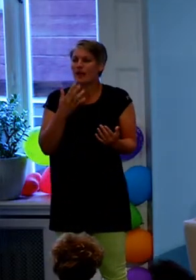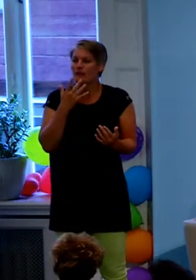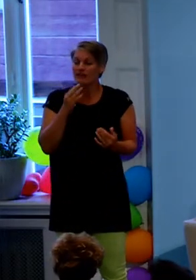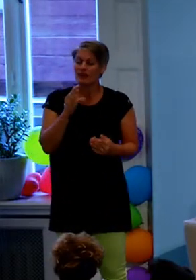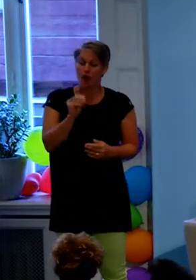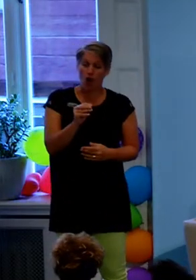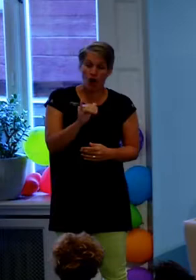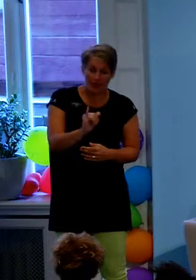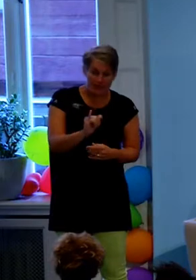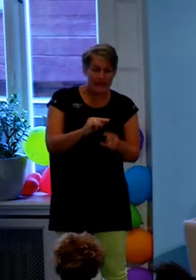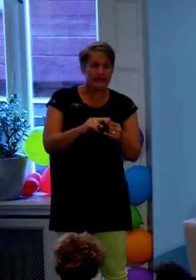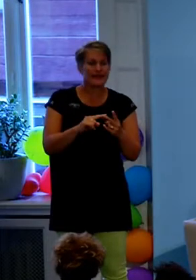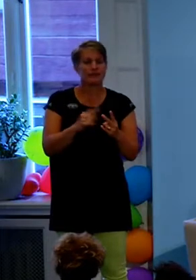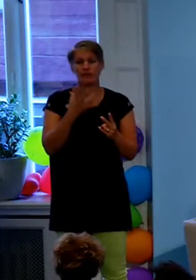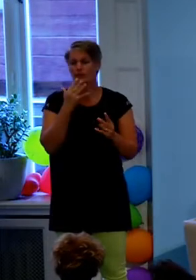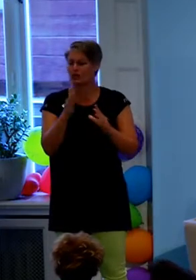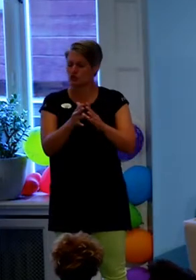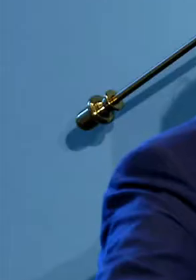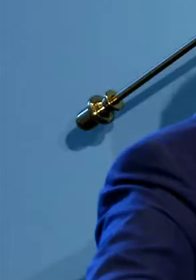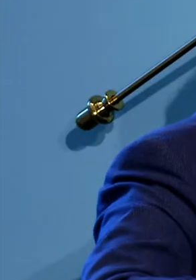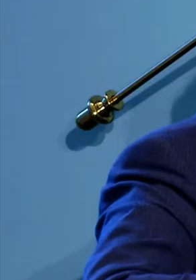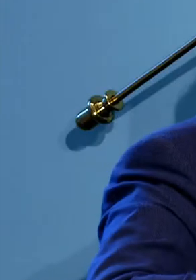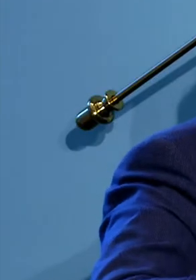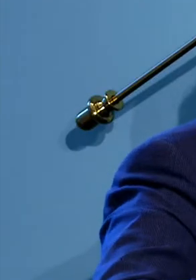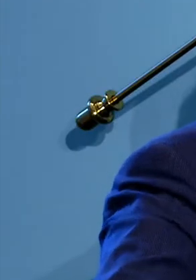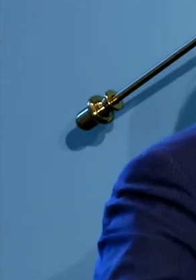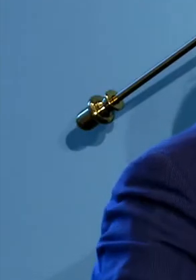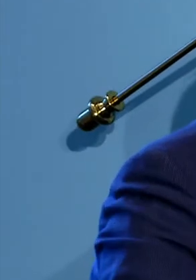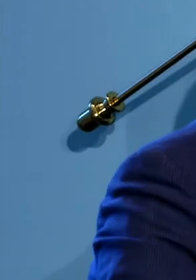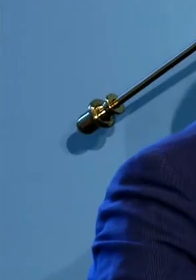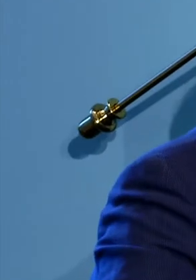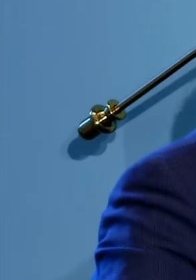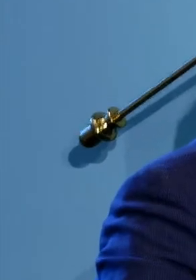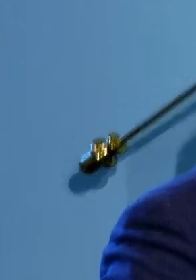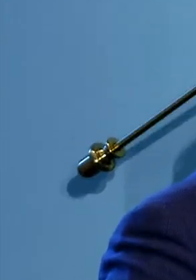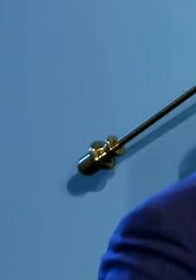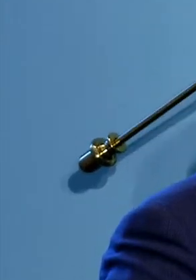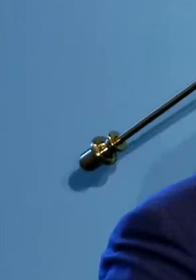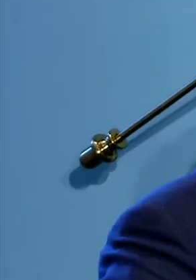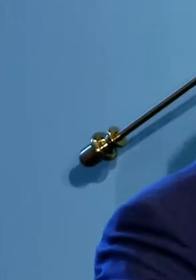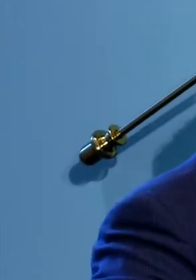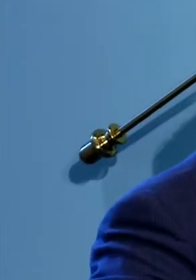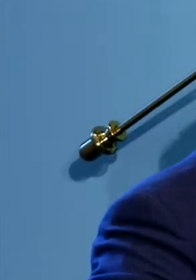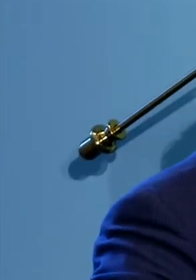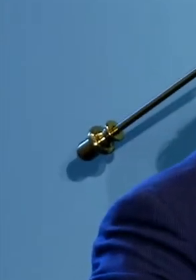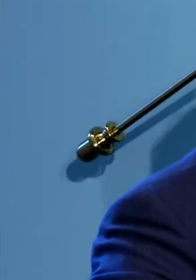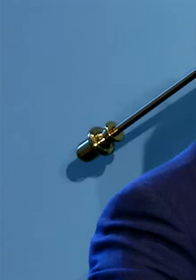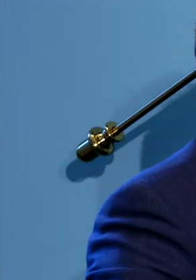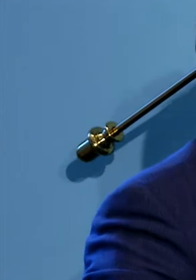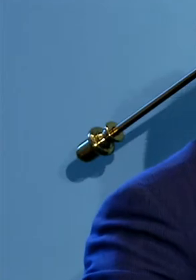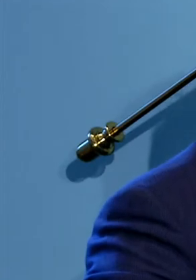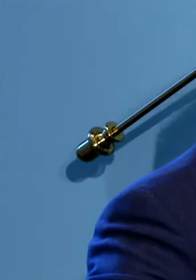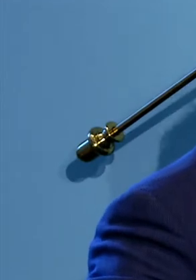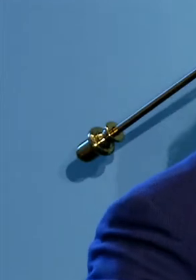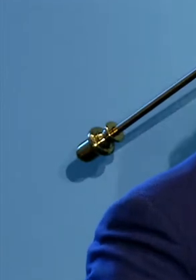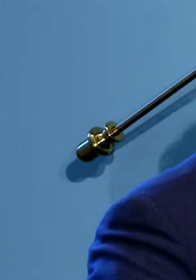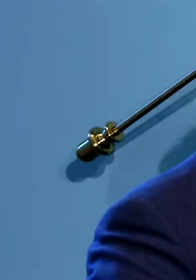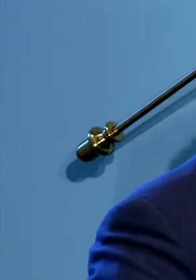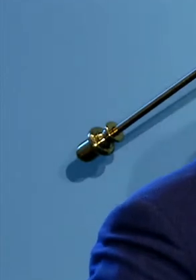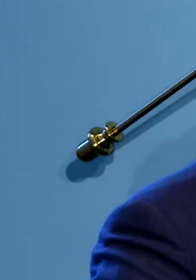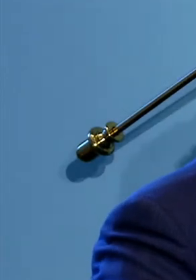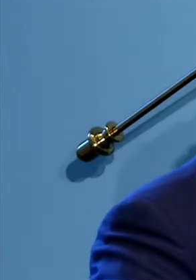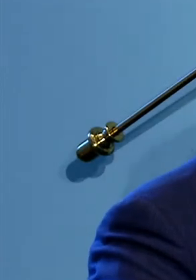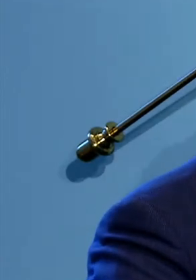artificiell intelligens, vi pratar stora framtidsfrågor. Vi behöver ju väldigt så att säga, kompetenta människor som klarar av